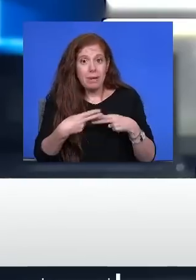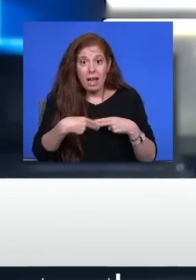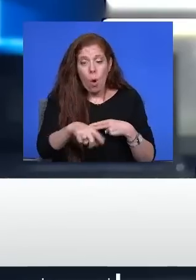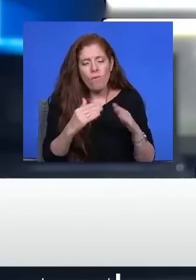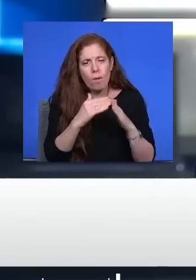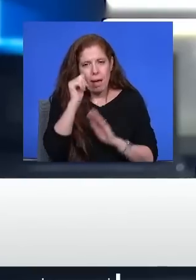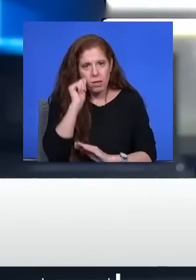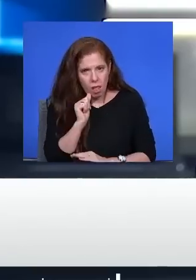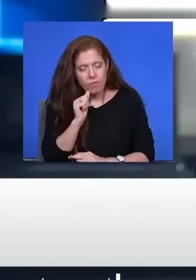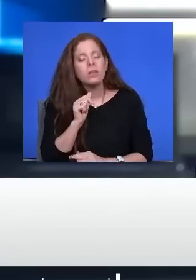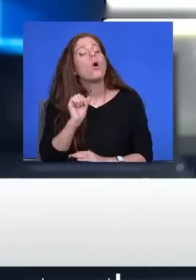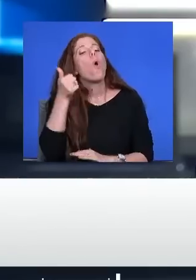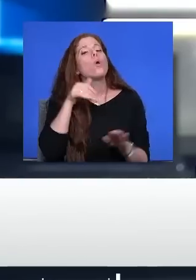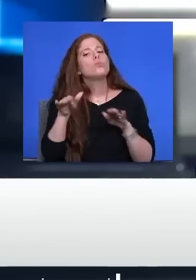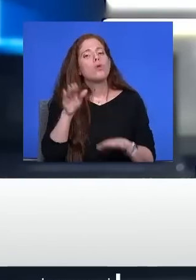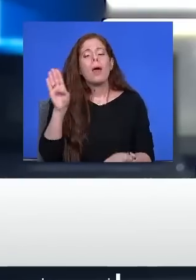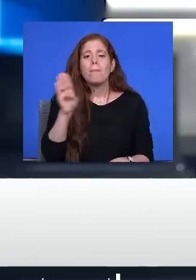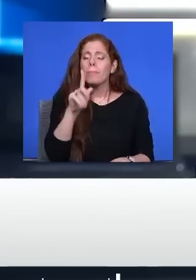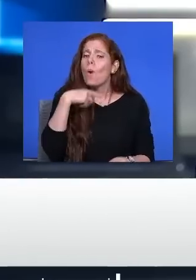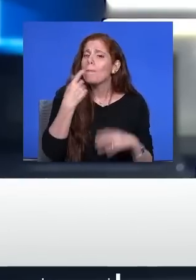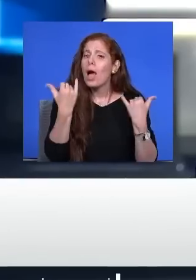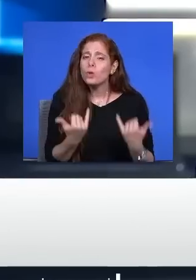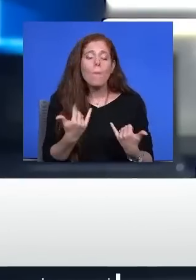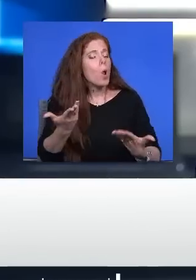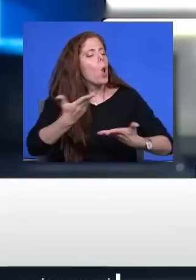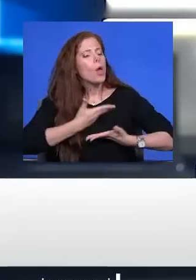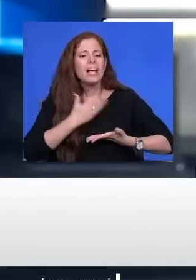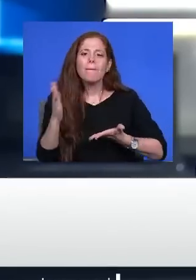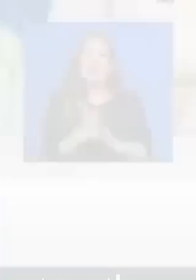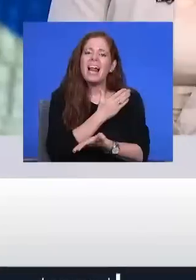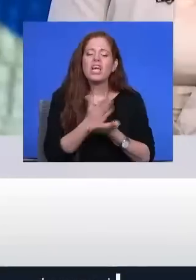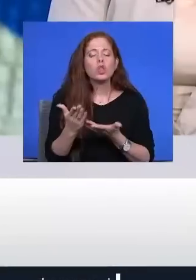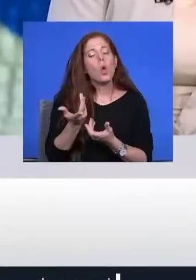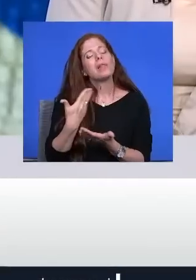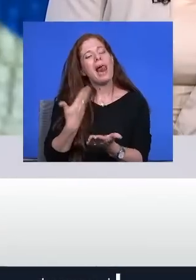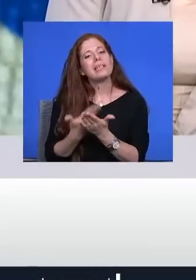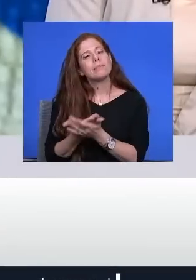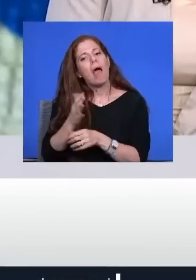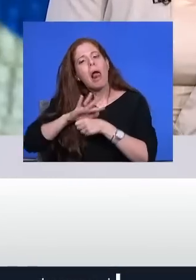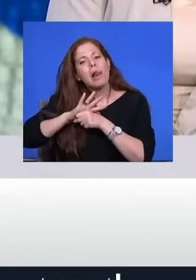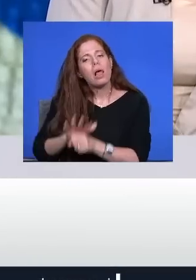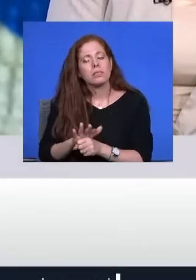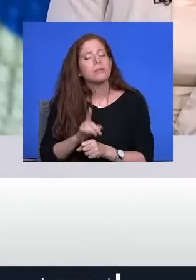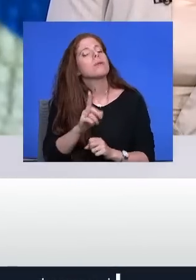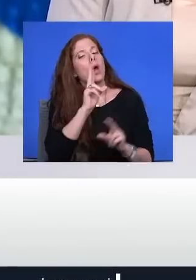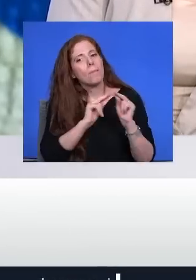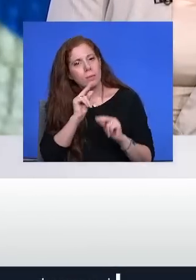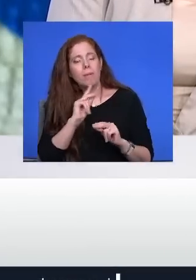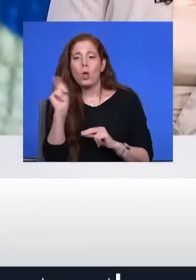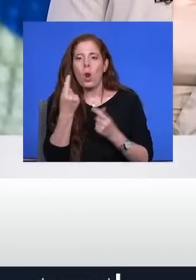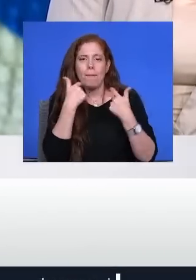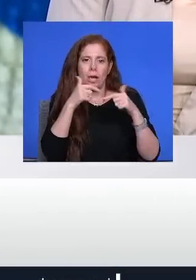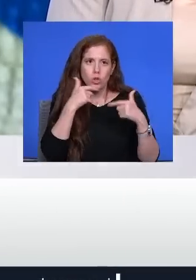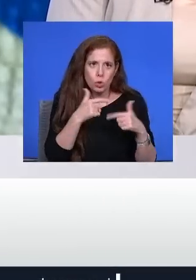הלבן. ראש הממשלה נתניהו אומר היום, לא נקבל החלטות על סמך לחצים. אנחנו עם כל הכותרות והפרשנויות של